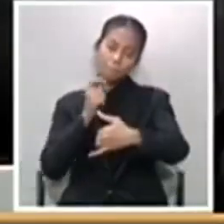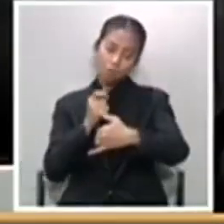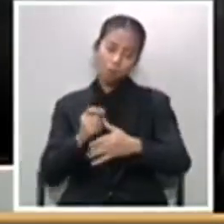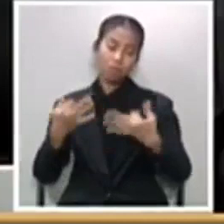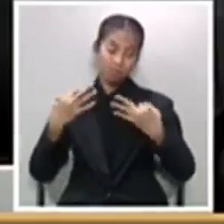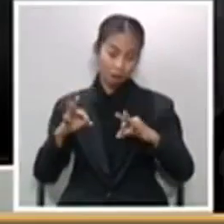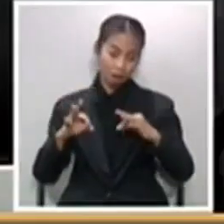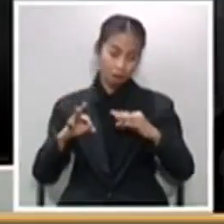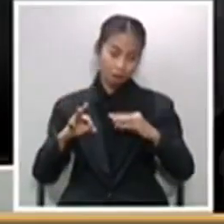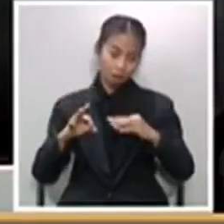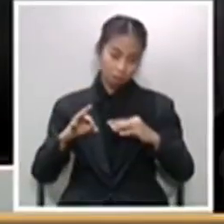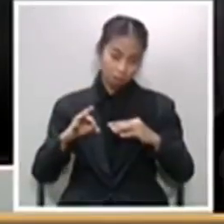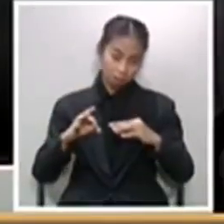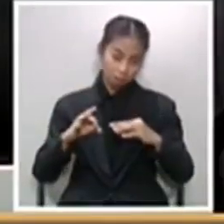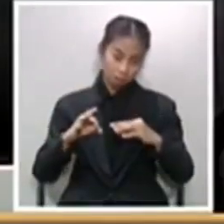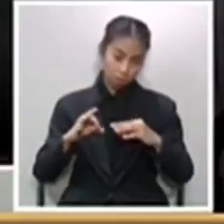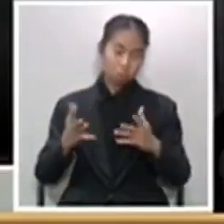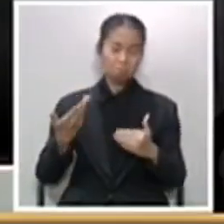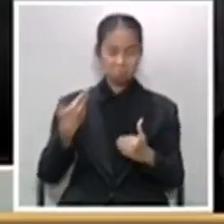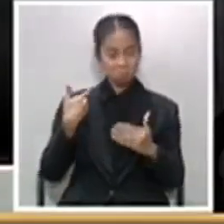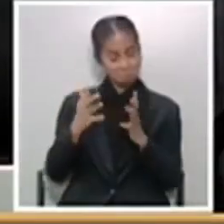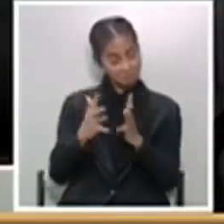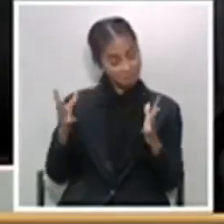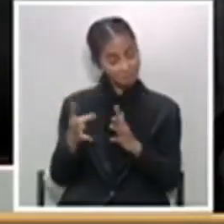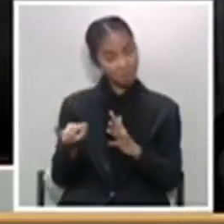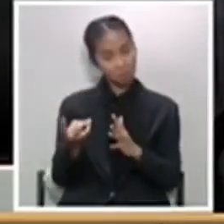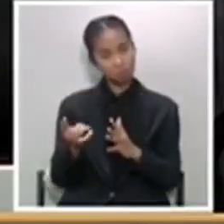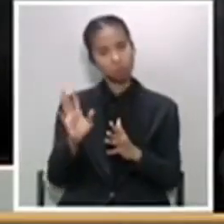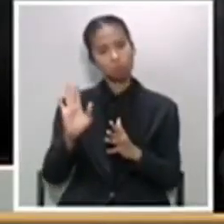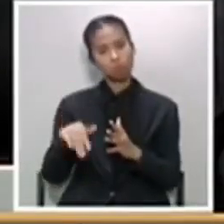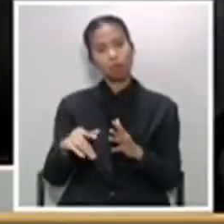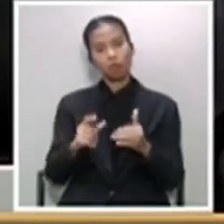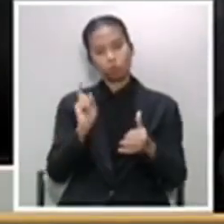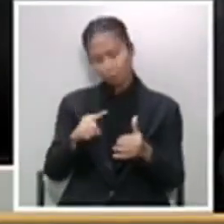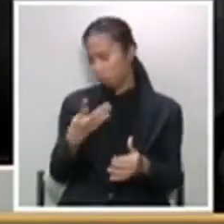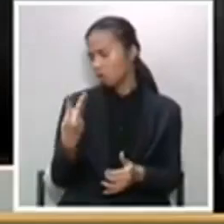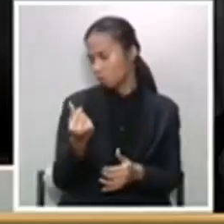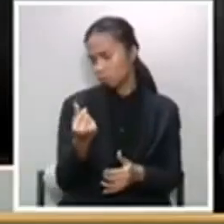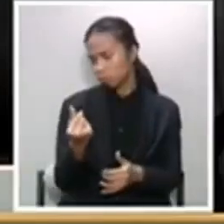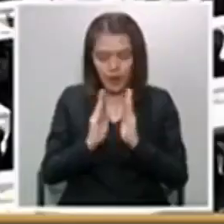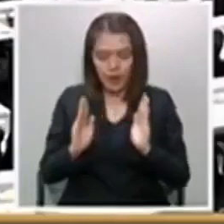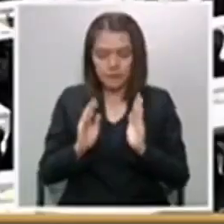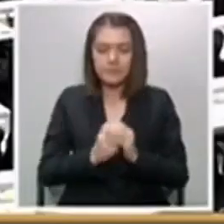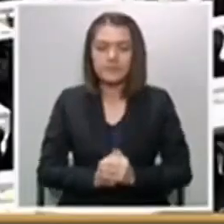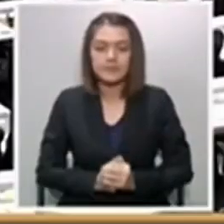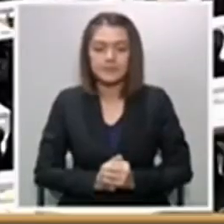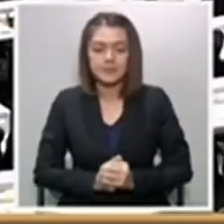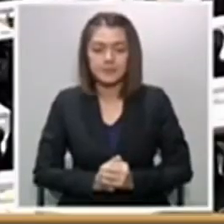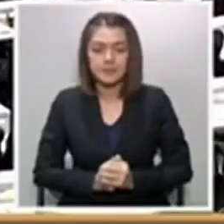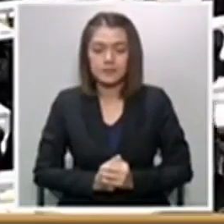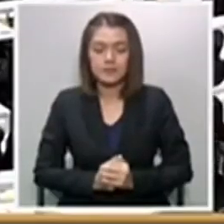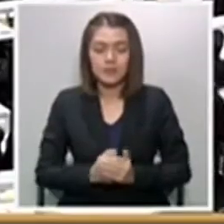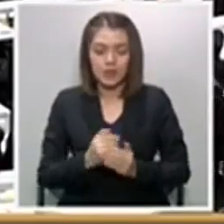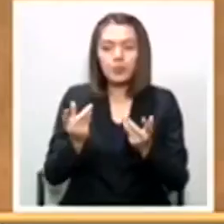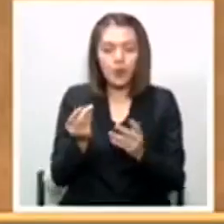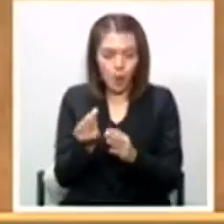วไหมในประเบียบเขียนชัดเจนว่าต้องพิจารณาโดยไม่ชักช้าโดยรวดเร็ว ต่อ